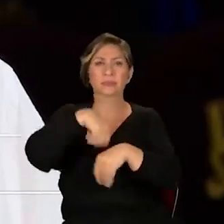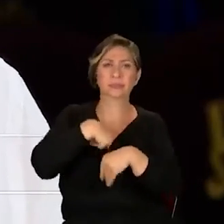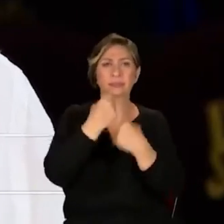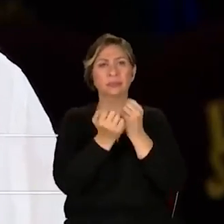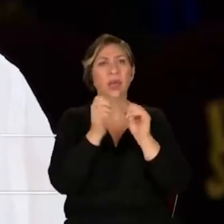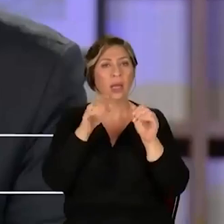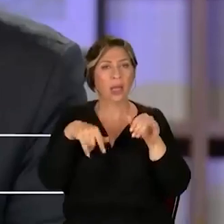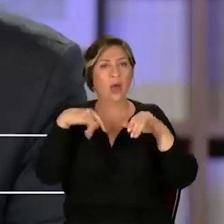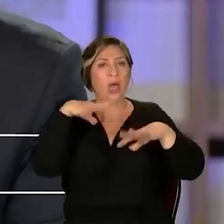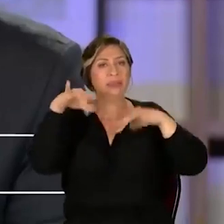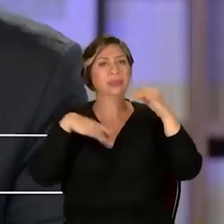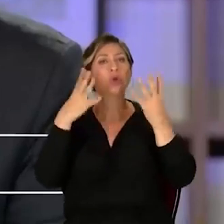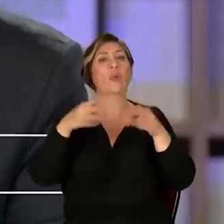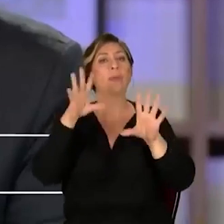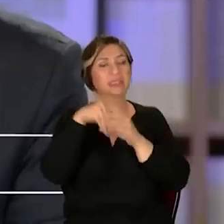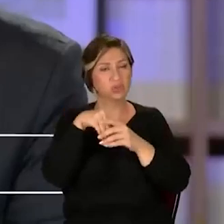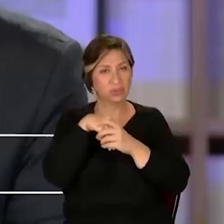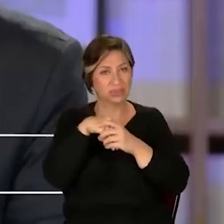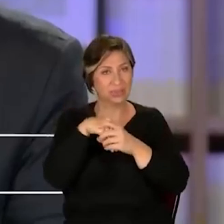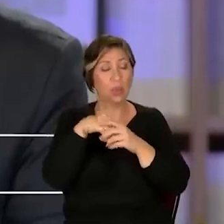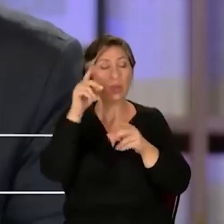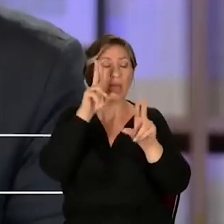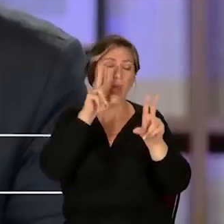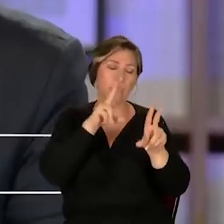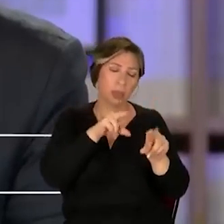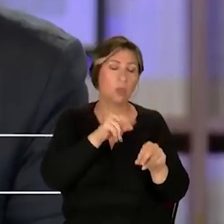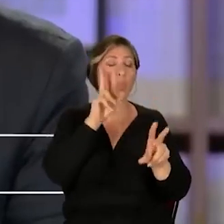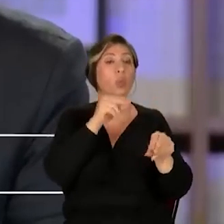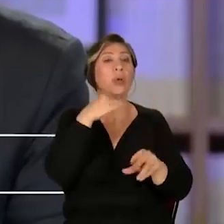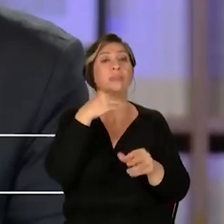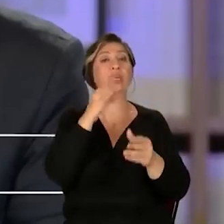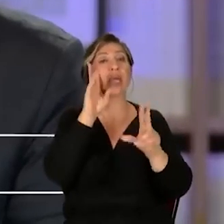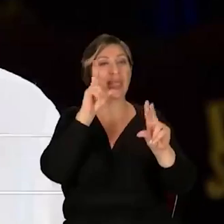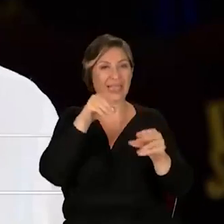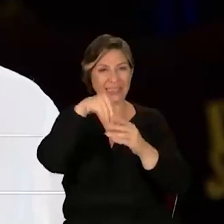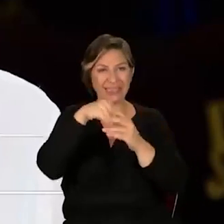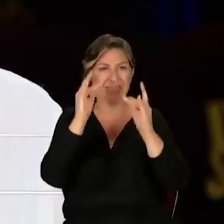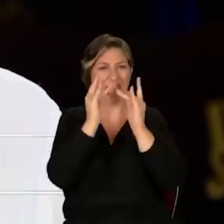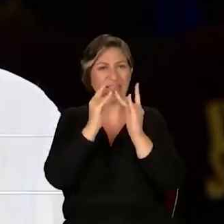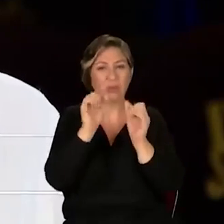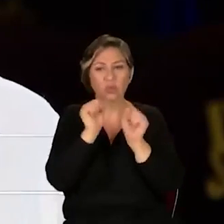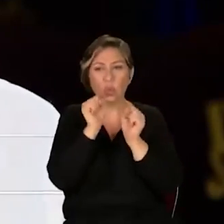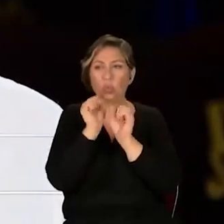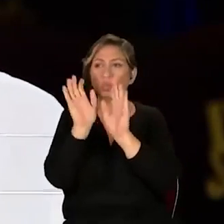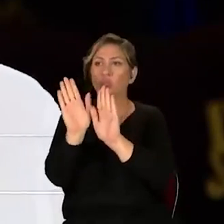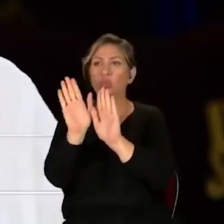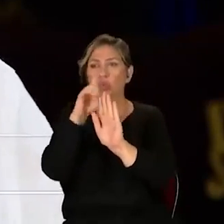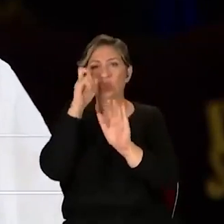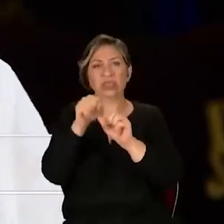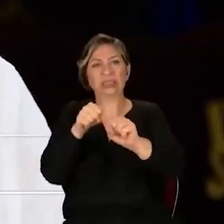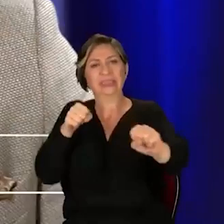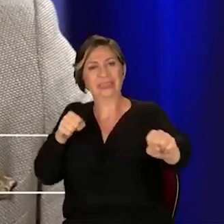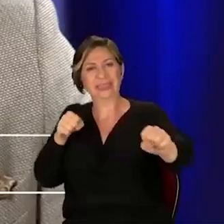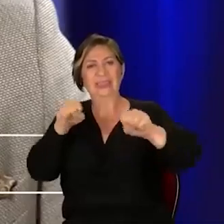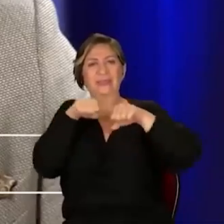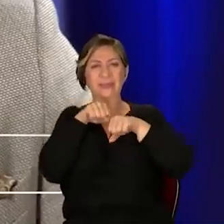seçerler. Ve yattıktan sonra da uyuyamazlar. Yatağın içinde sürekli böyle soğuk yerler ararlar, gererler,